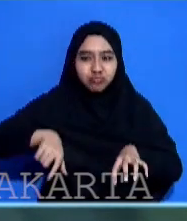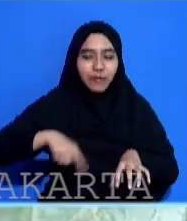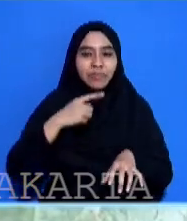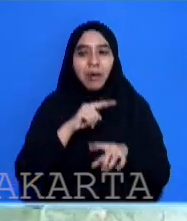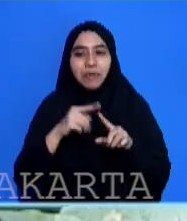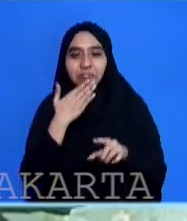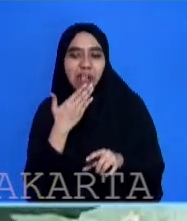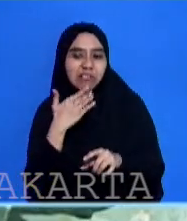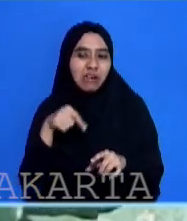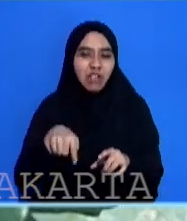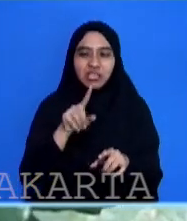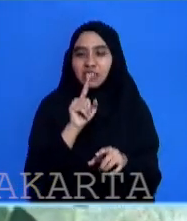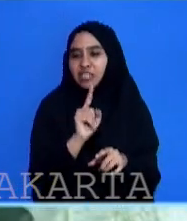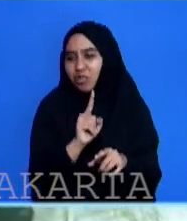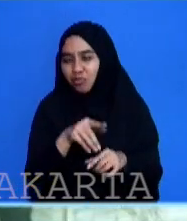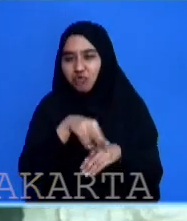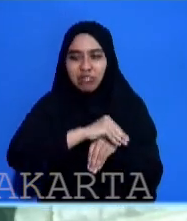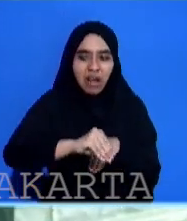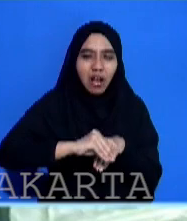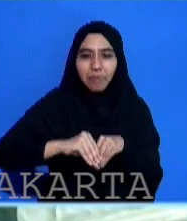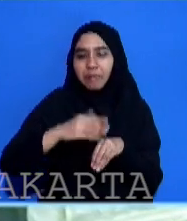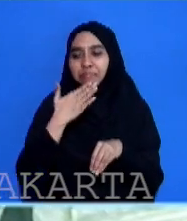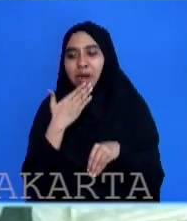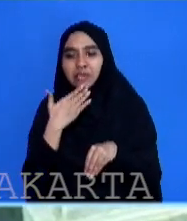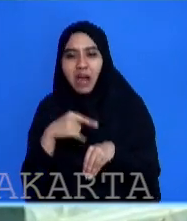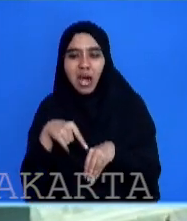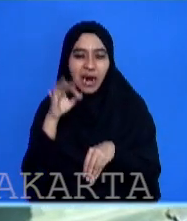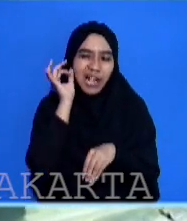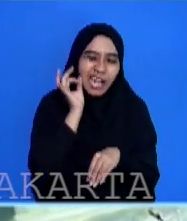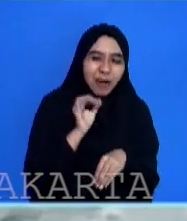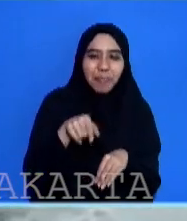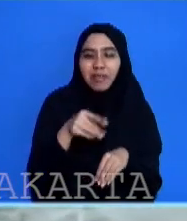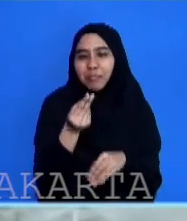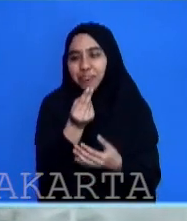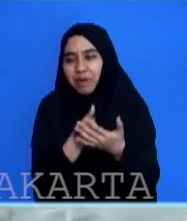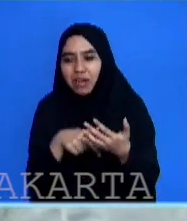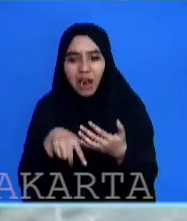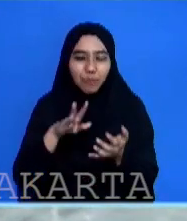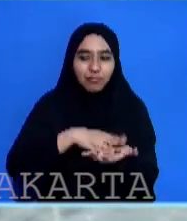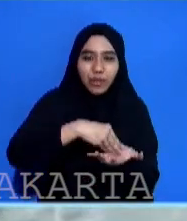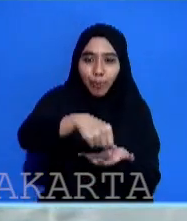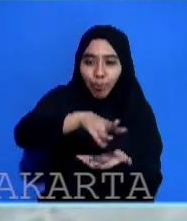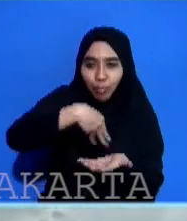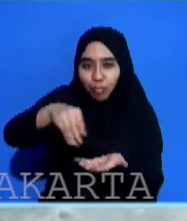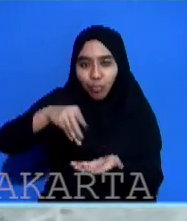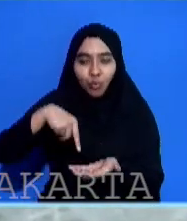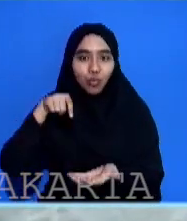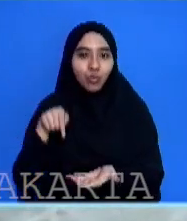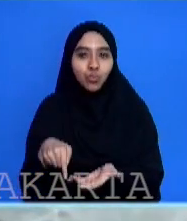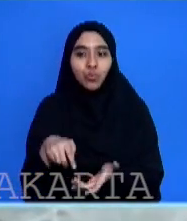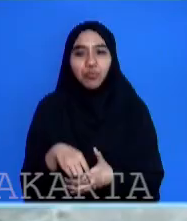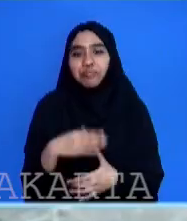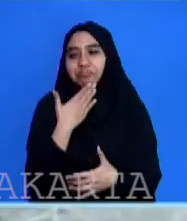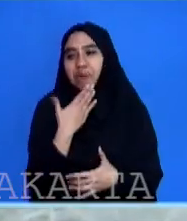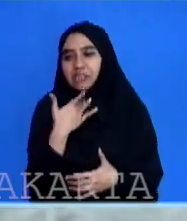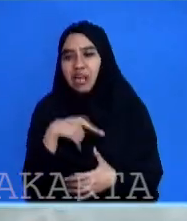nangingperanganugung jinis taneman kawon ing Sabin kangitab ingang awis pekenan kadang tandarenh